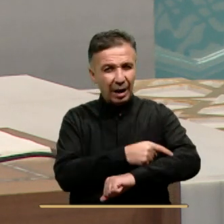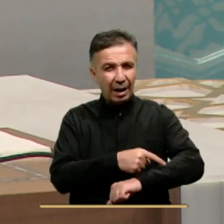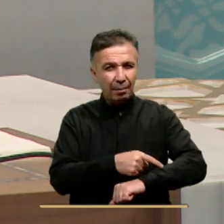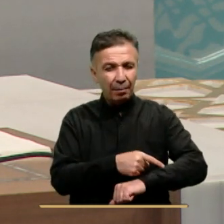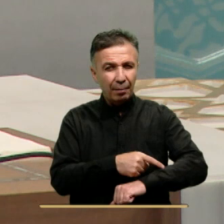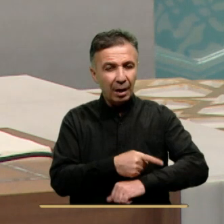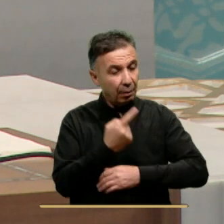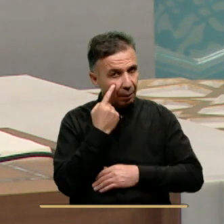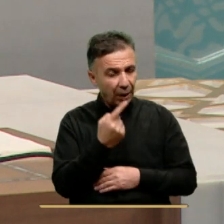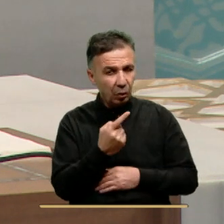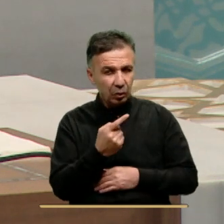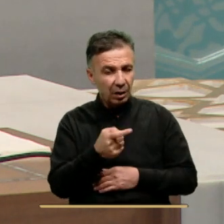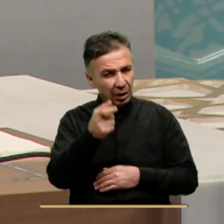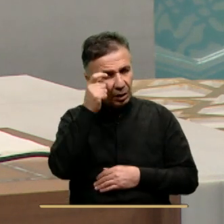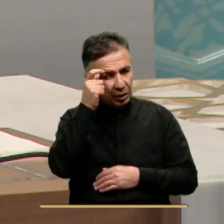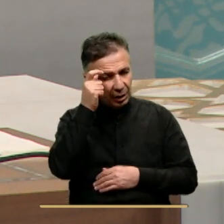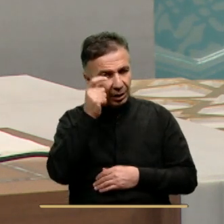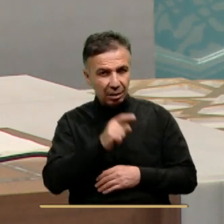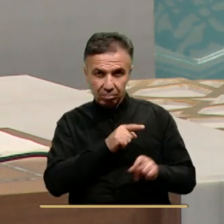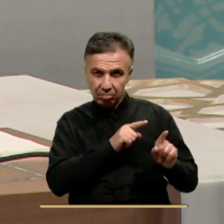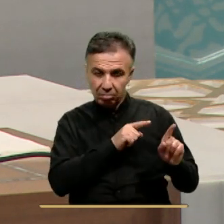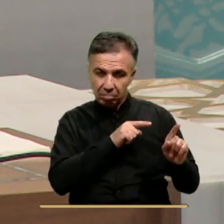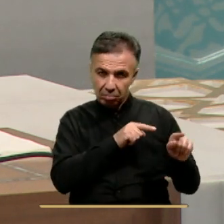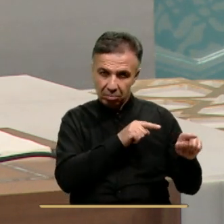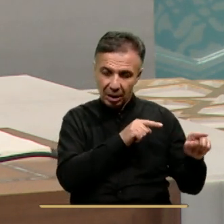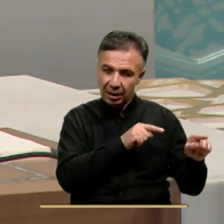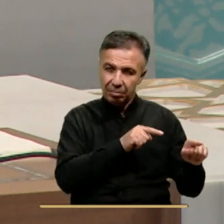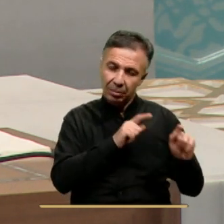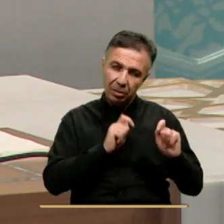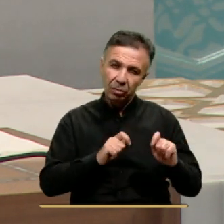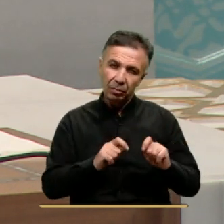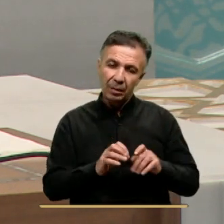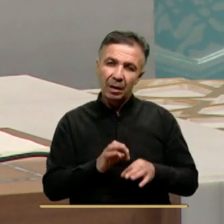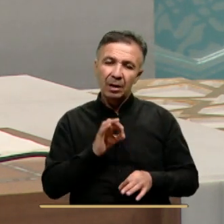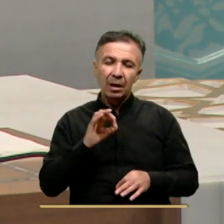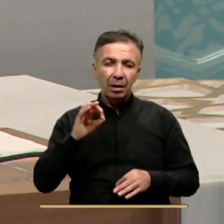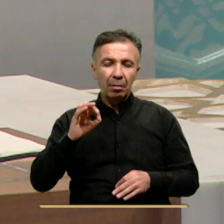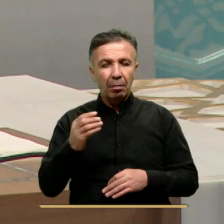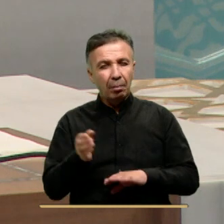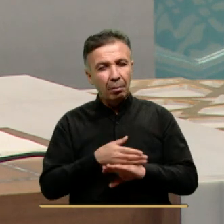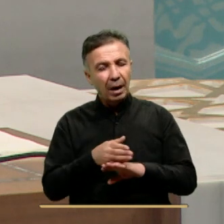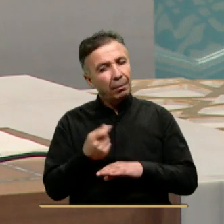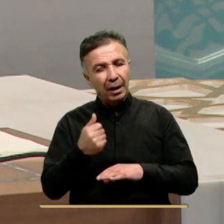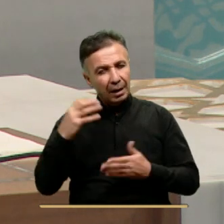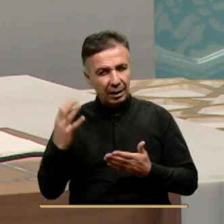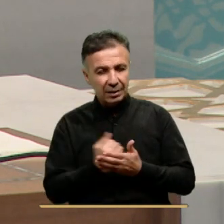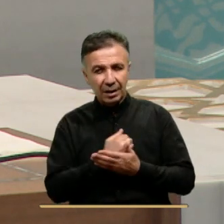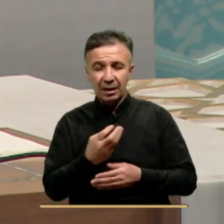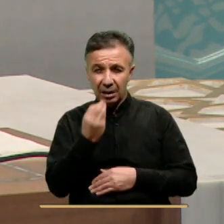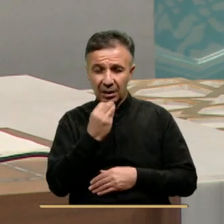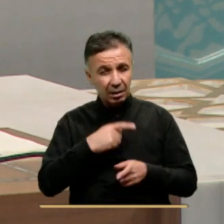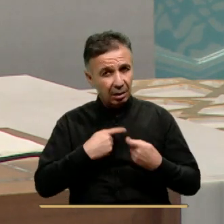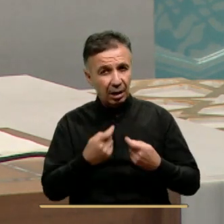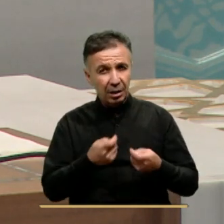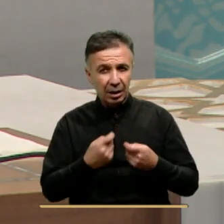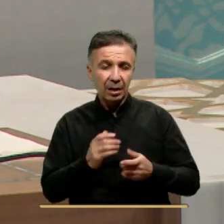adımlarını takip ediyor demektir insan kazanırken mal mülk elde ederken tüketirken harcarken